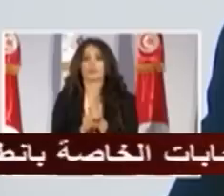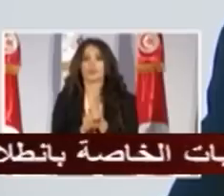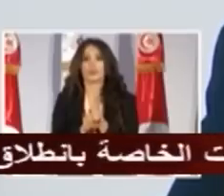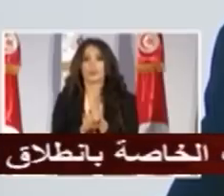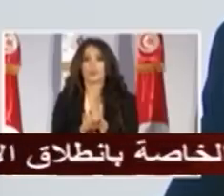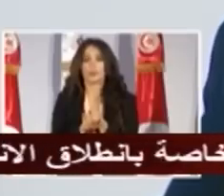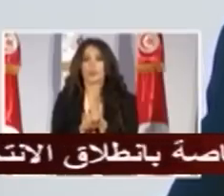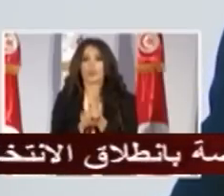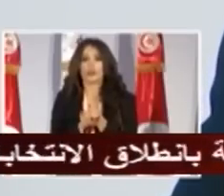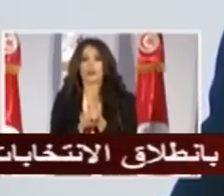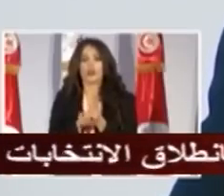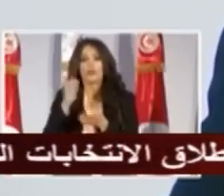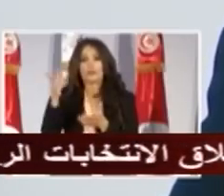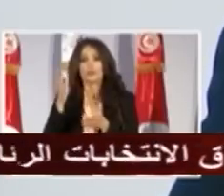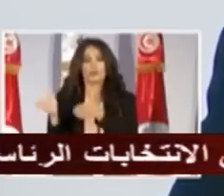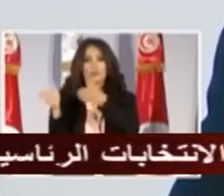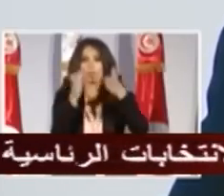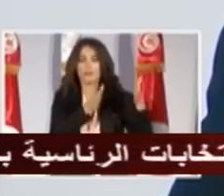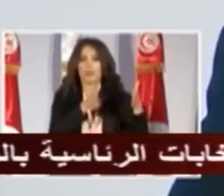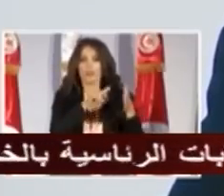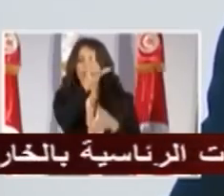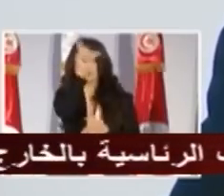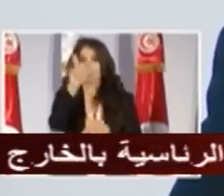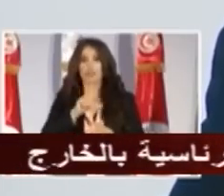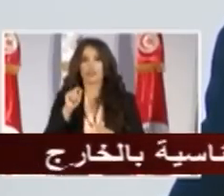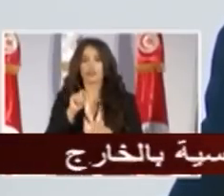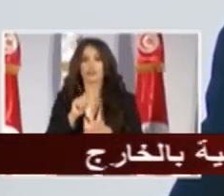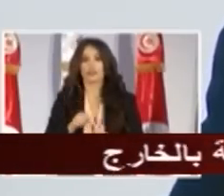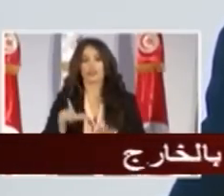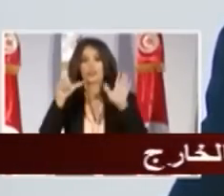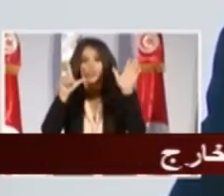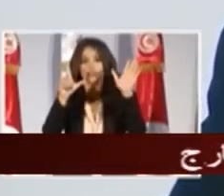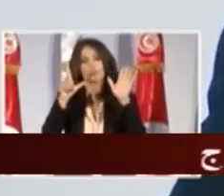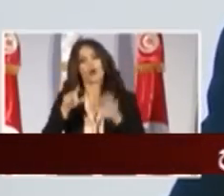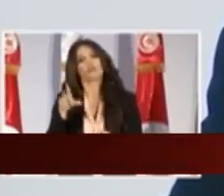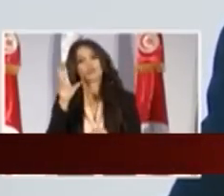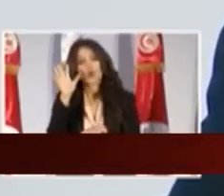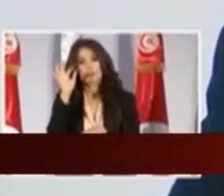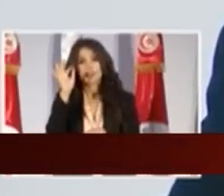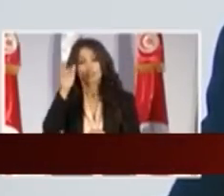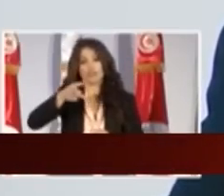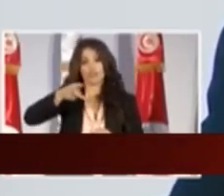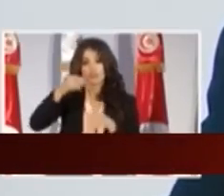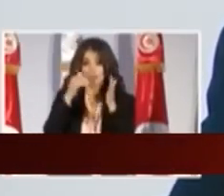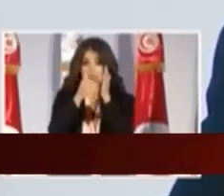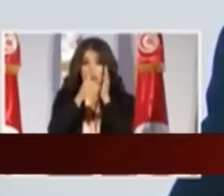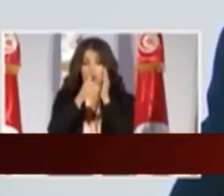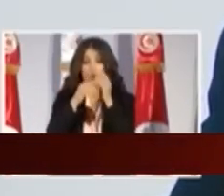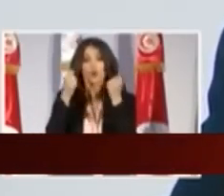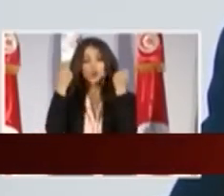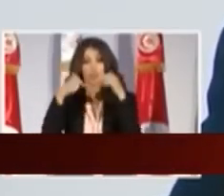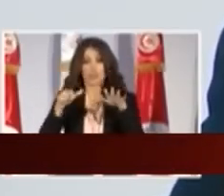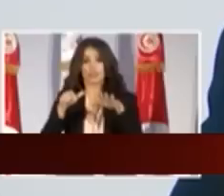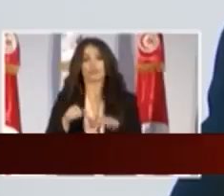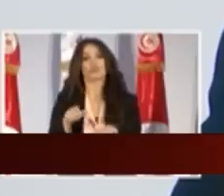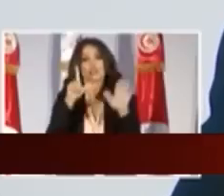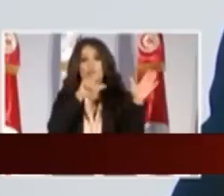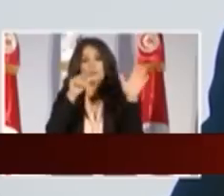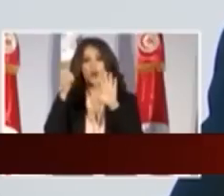بالنسبه الايطاليه على سبعه وخمسين الف 667